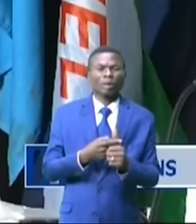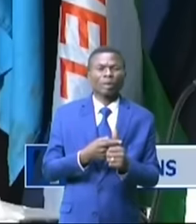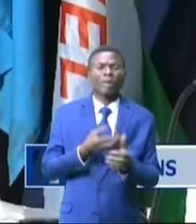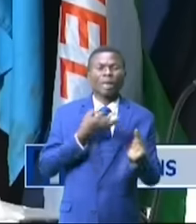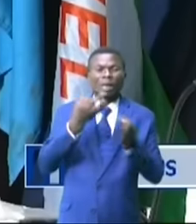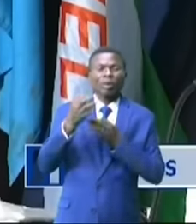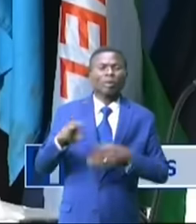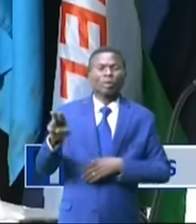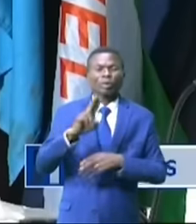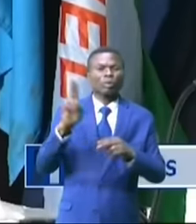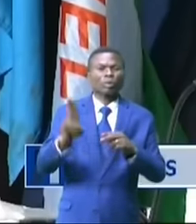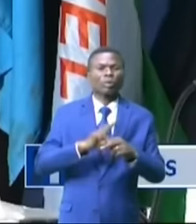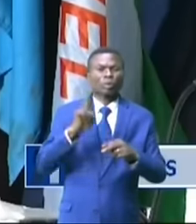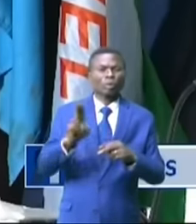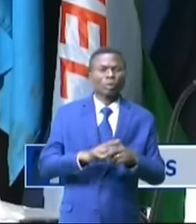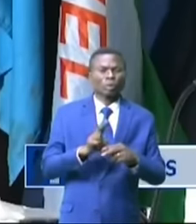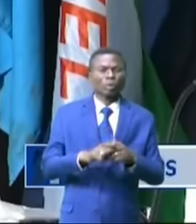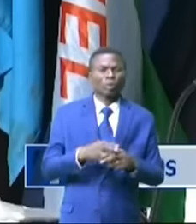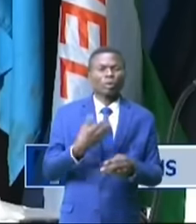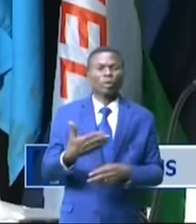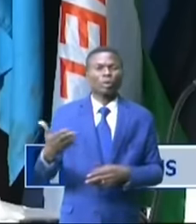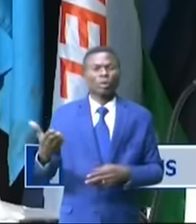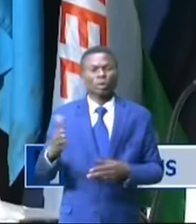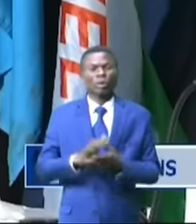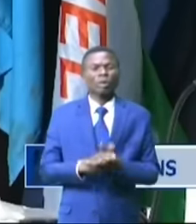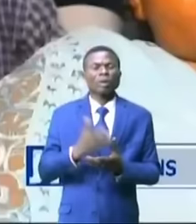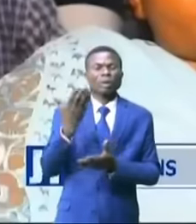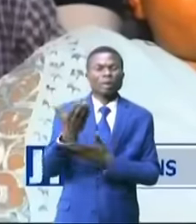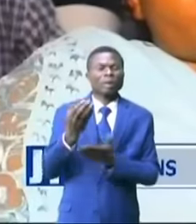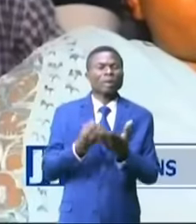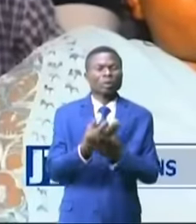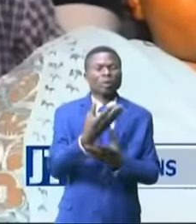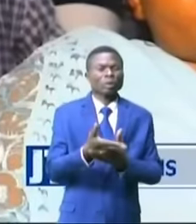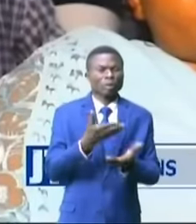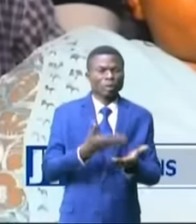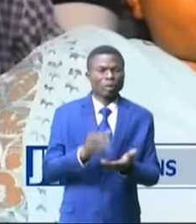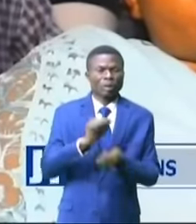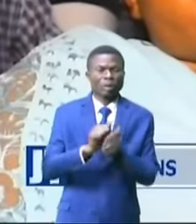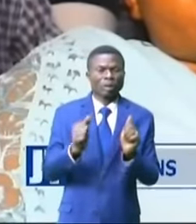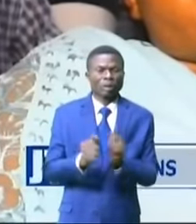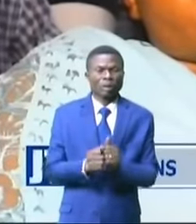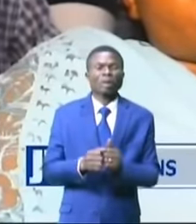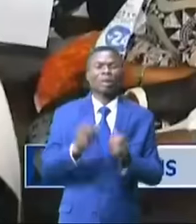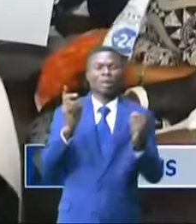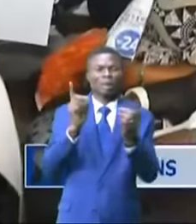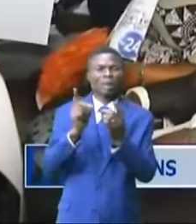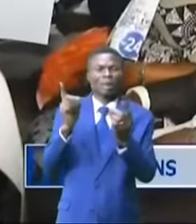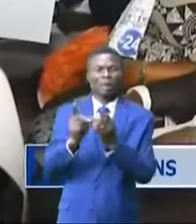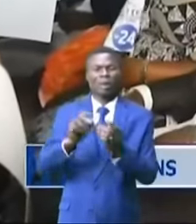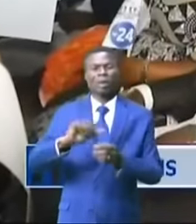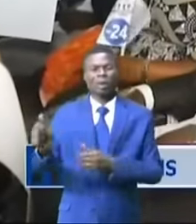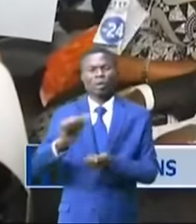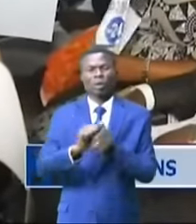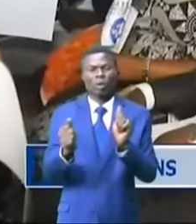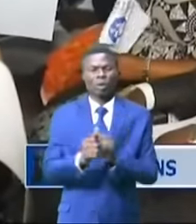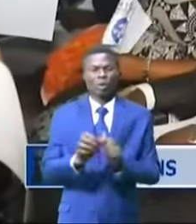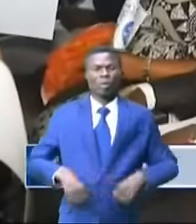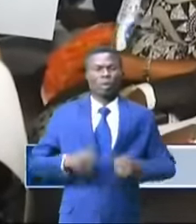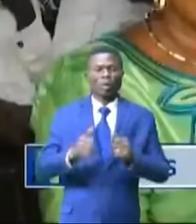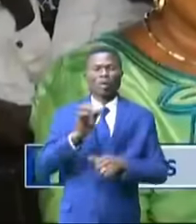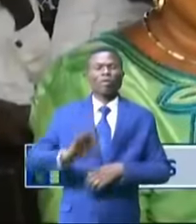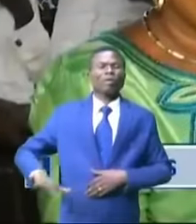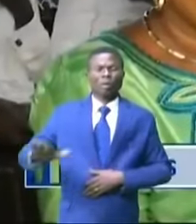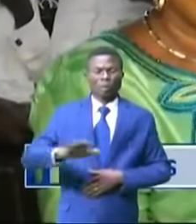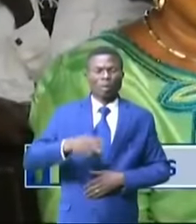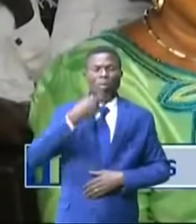que nous utilisons ici le principe de la primauté des dépenses. Les questions de diplomatie et d'autres secteurs de la vie nationale ont